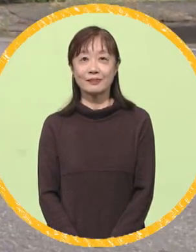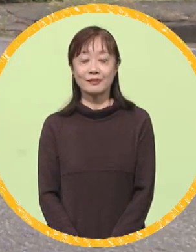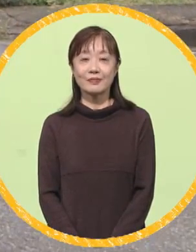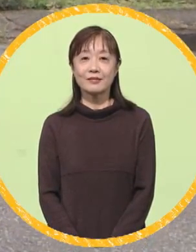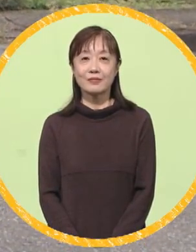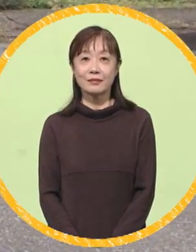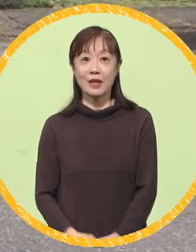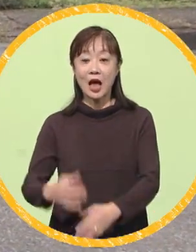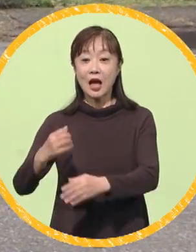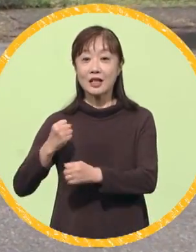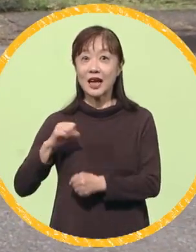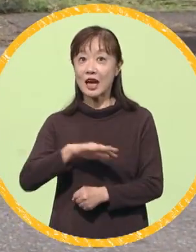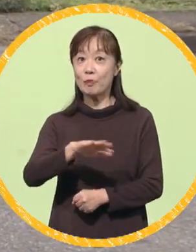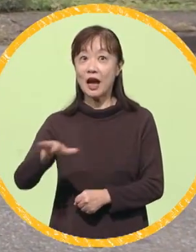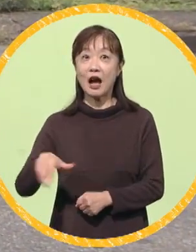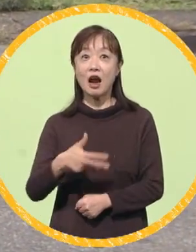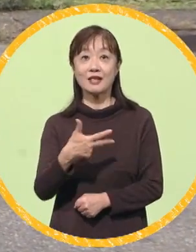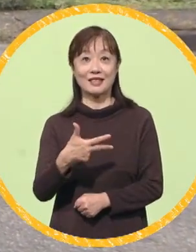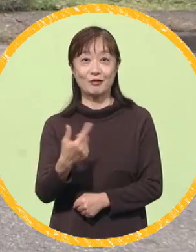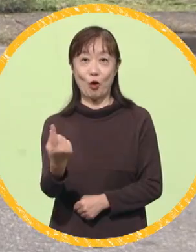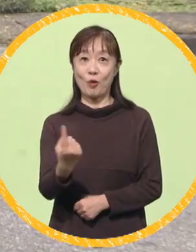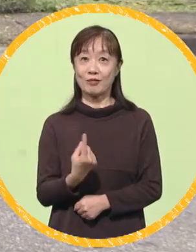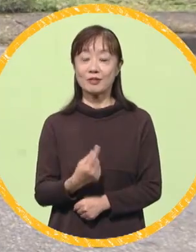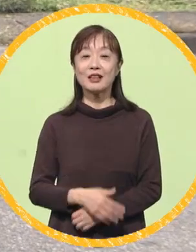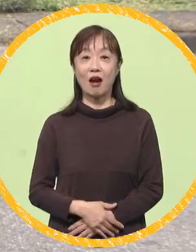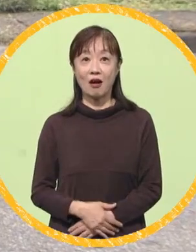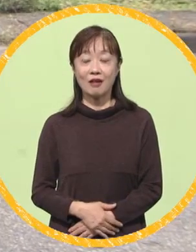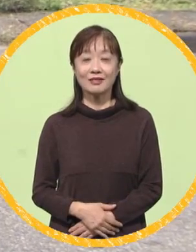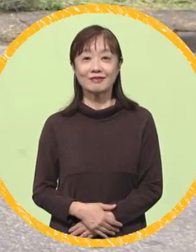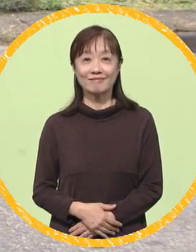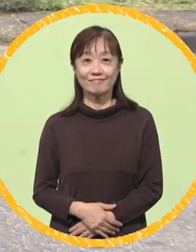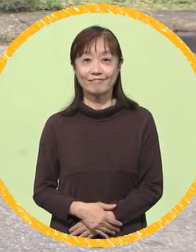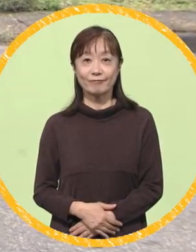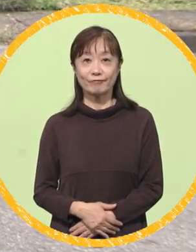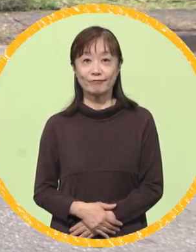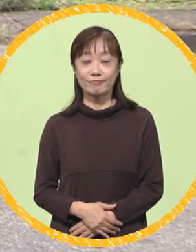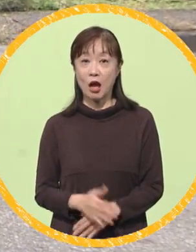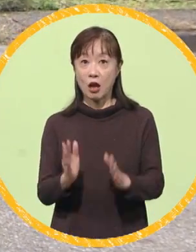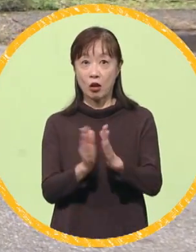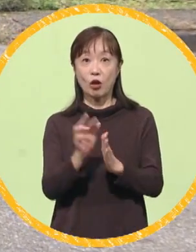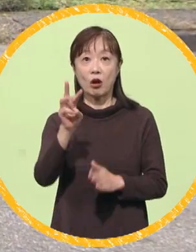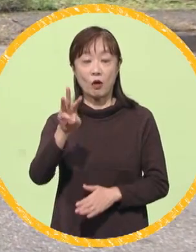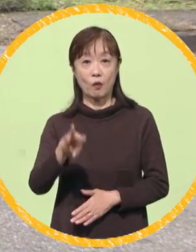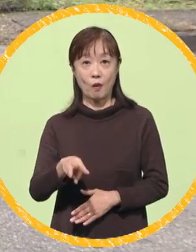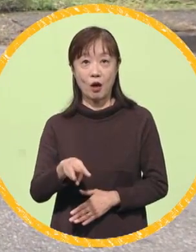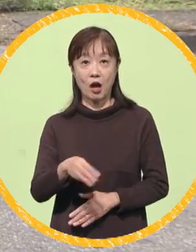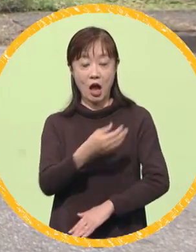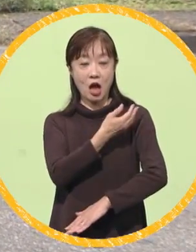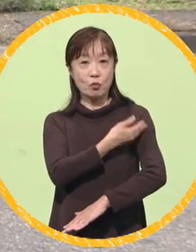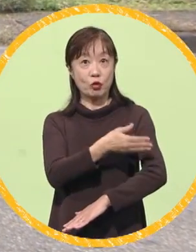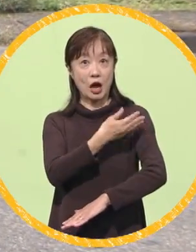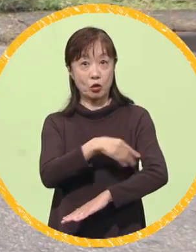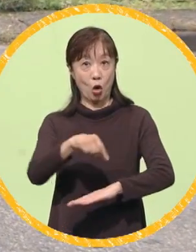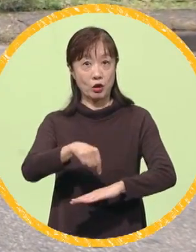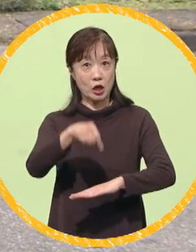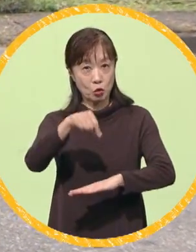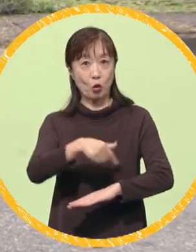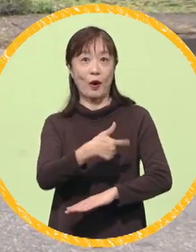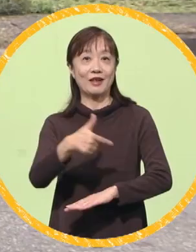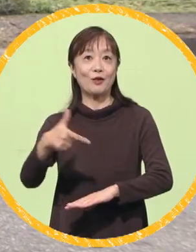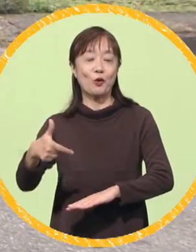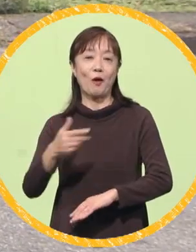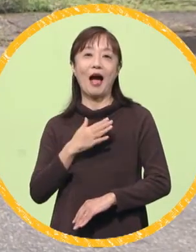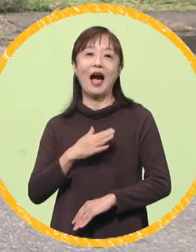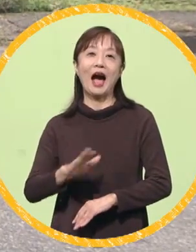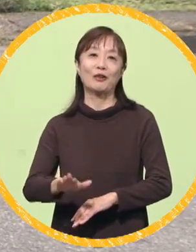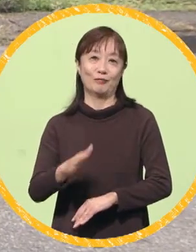さあ相模原市にやってまいりました。さあ先ほどね、あの神奈川県にはブランド畜産物がたくさんあるというのが分か